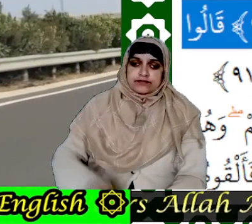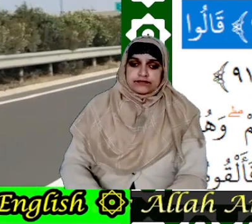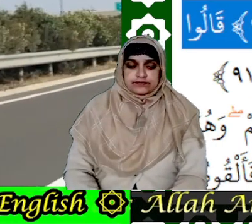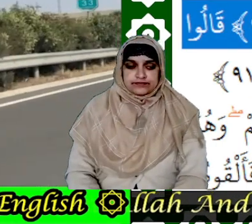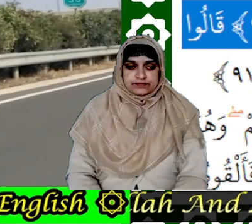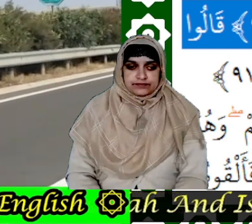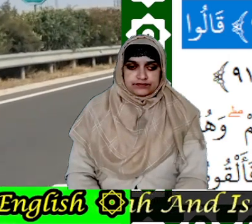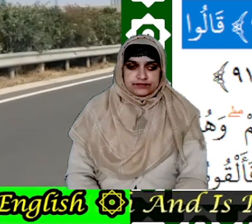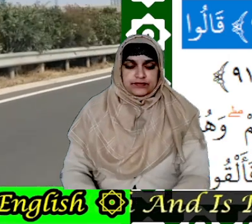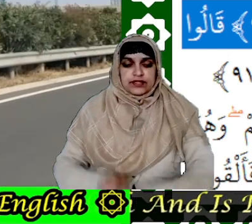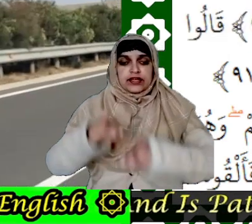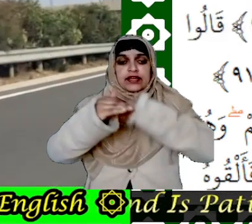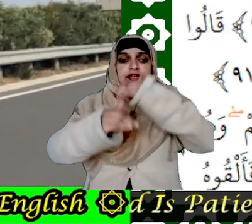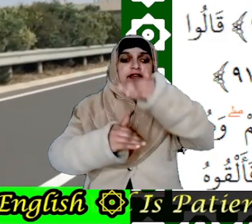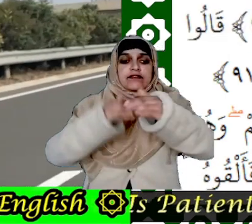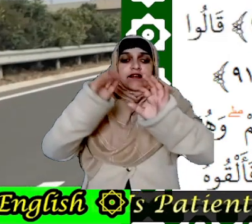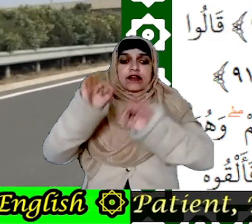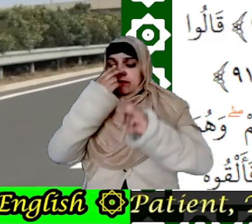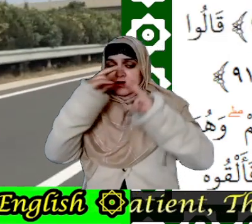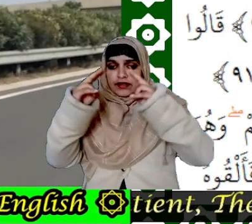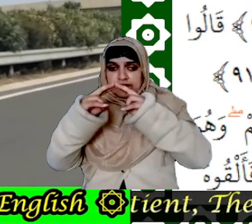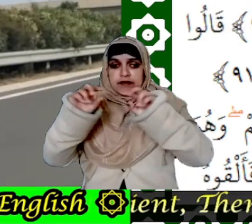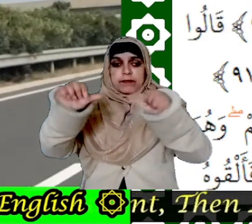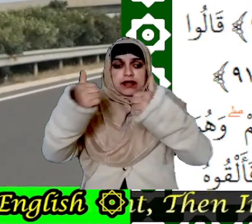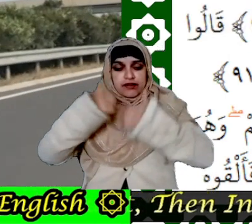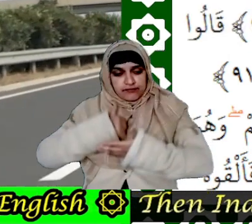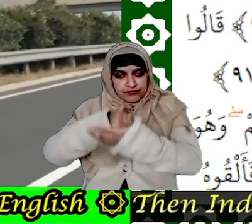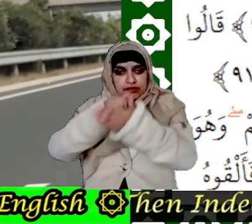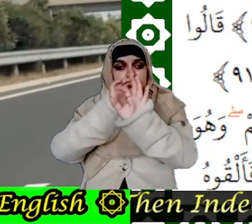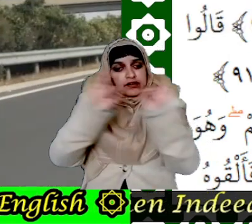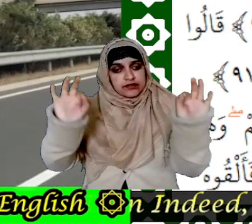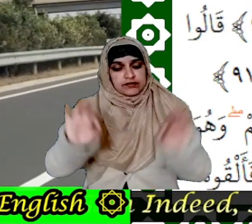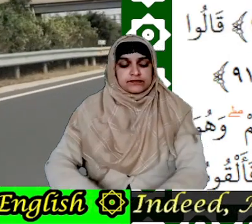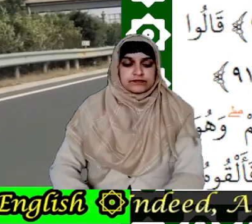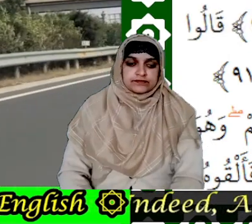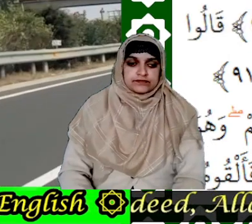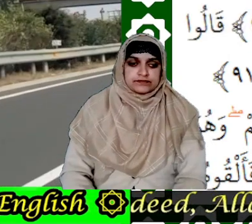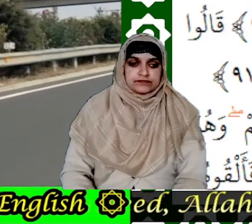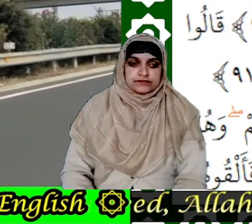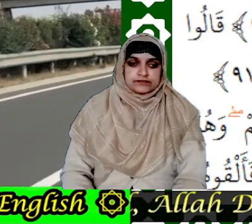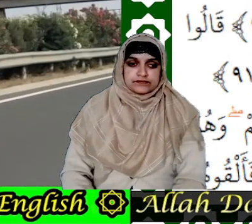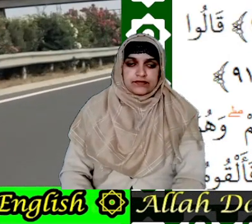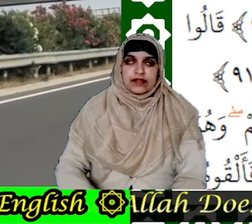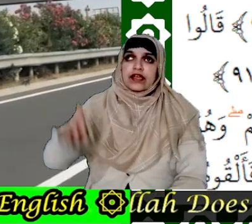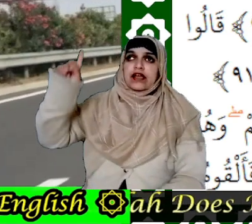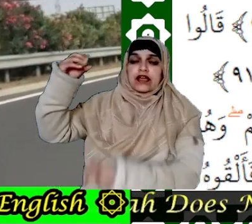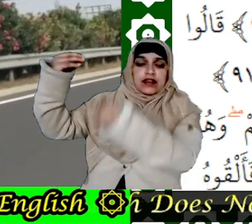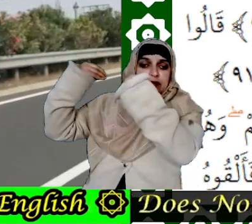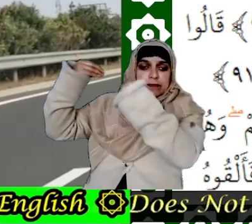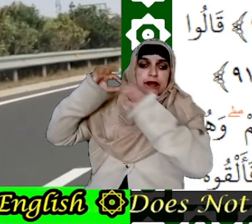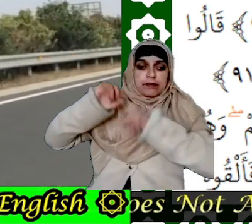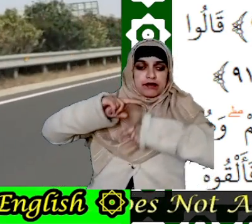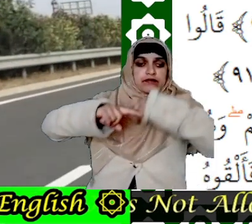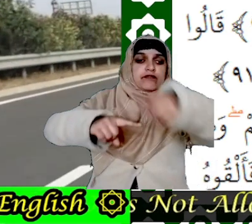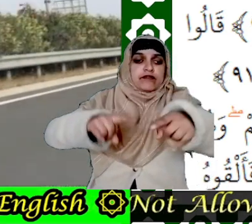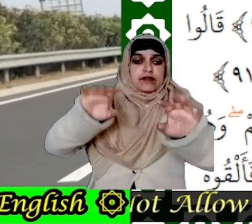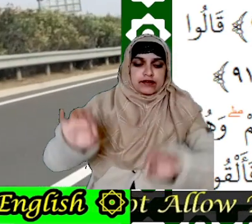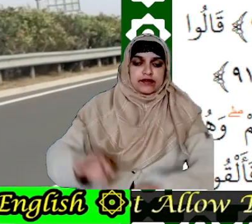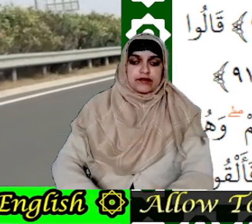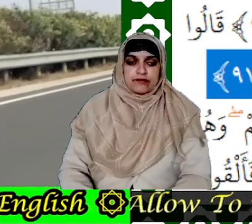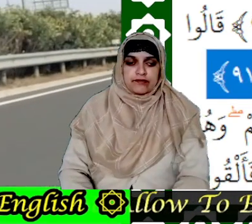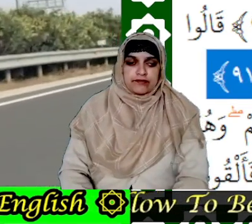لقد آثرك الله ربي سجالك سجني لقد آثرك الله علينا ربي نر